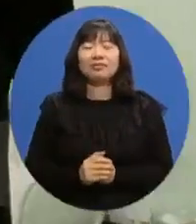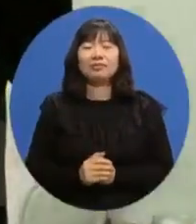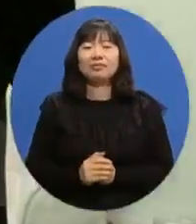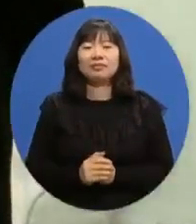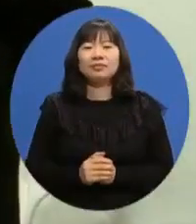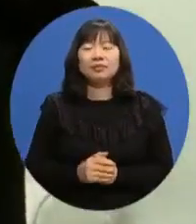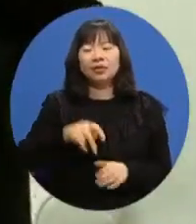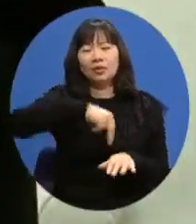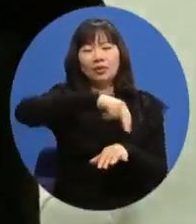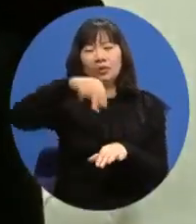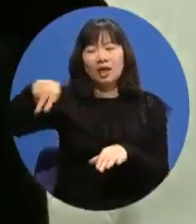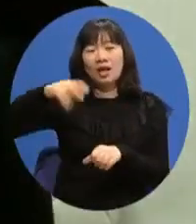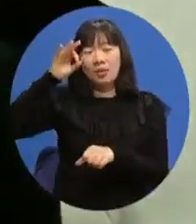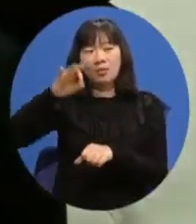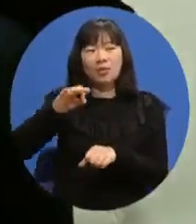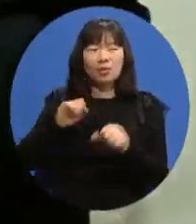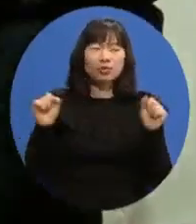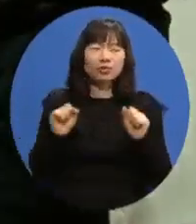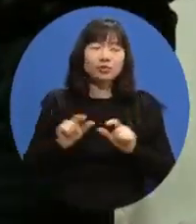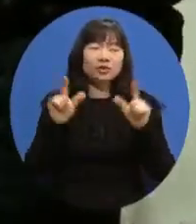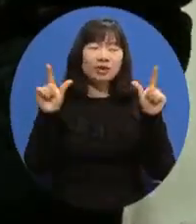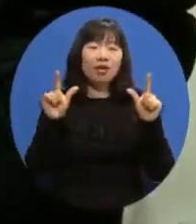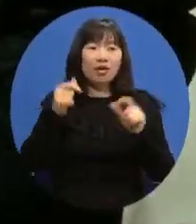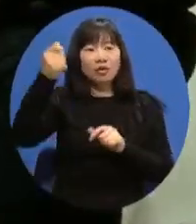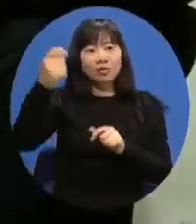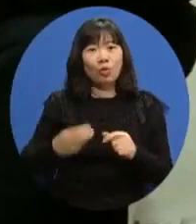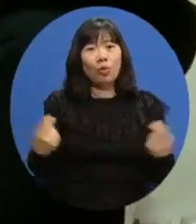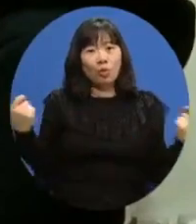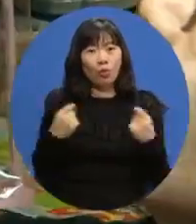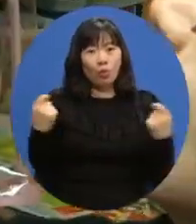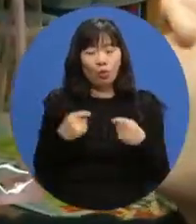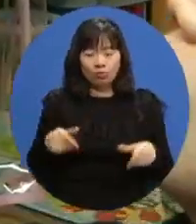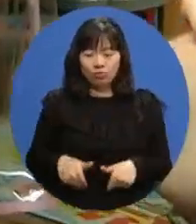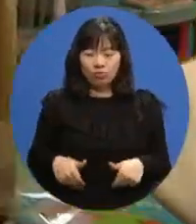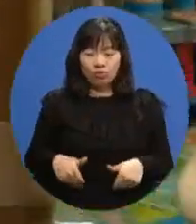이렇게 돌아다니고 오늘처럼 추운 날에는 이렇게 여러 겹 껴입어야 돼.